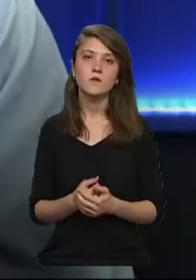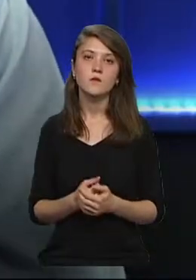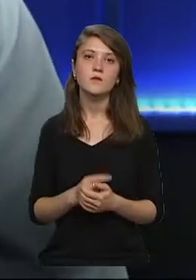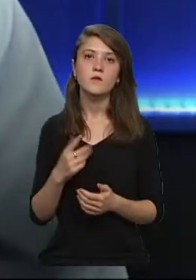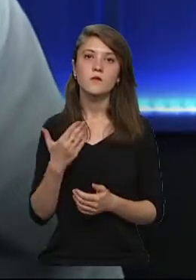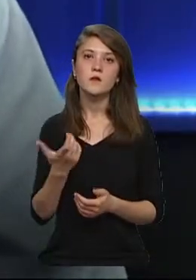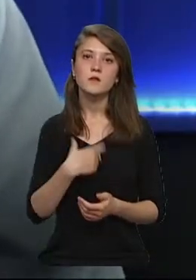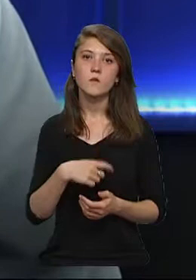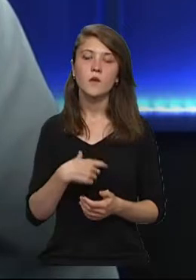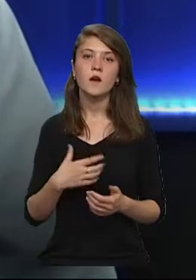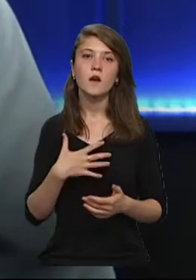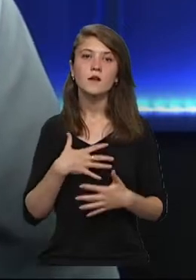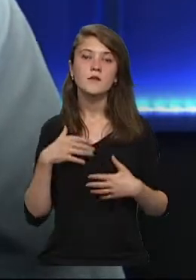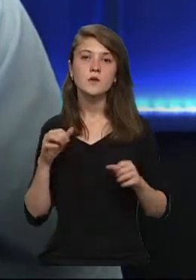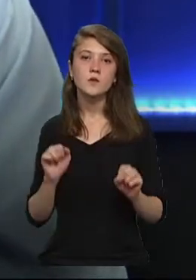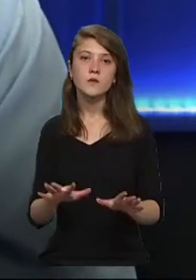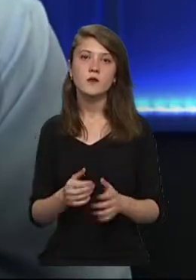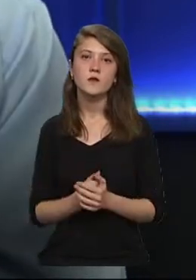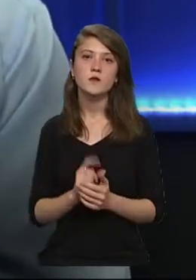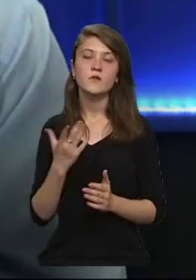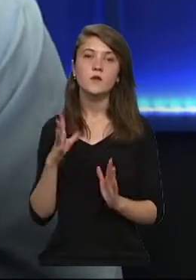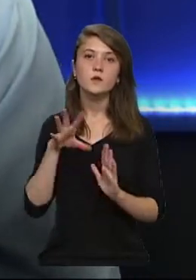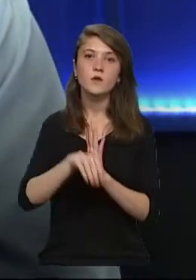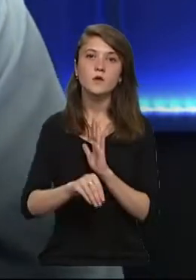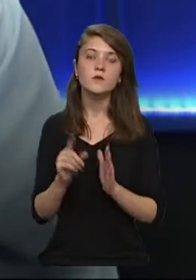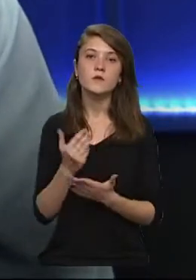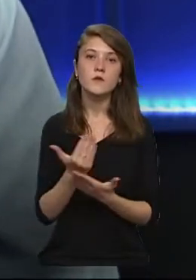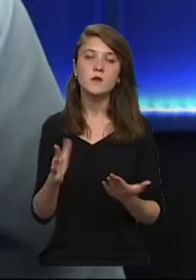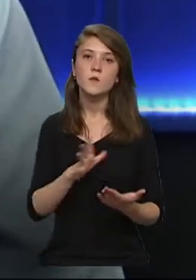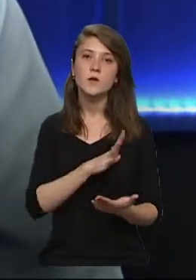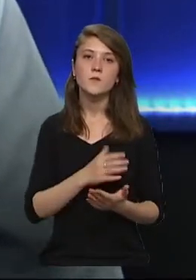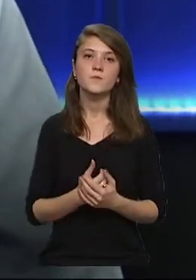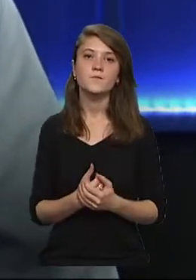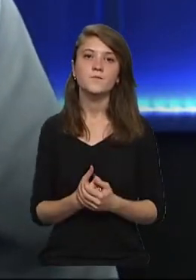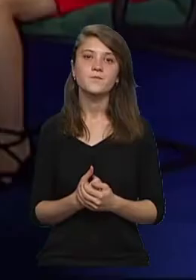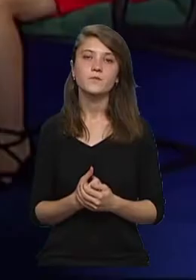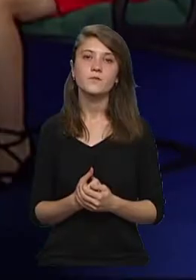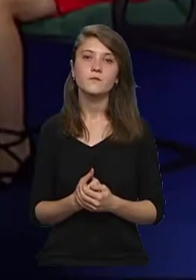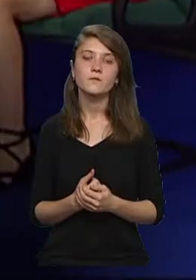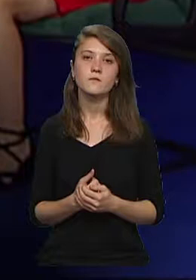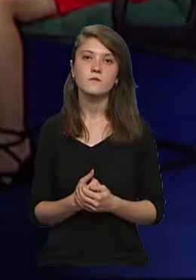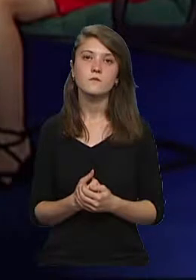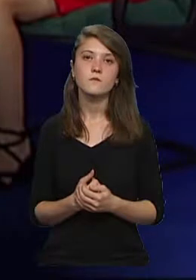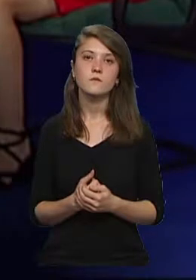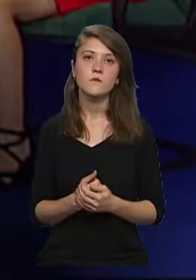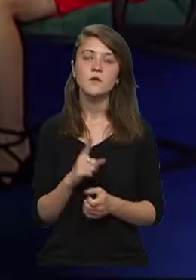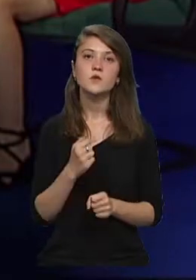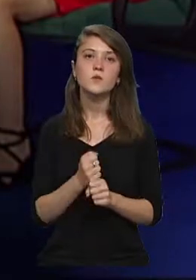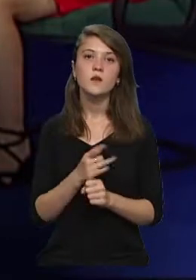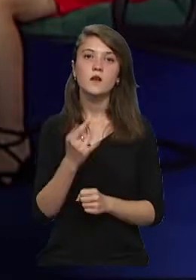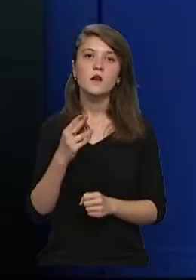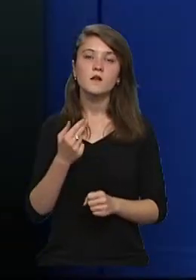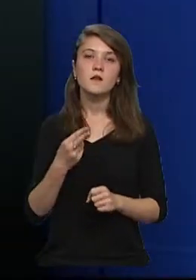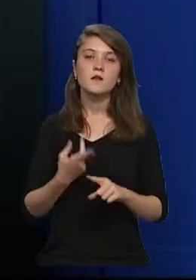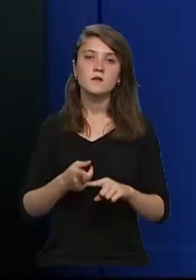щоб вони себе активізували, щоб вони долучилися і щоб вони були. Так, це перебороти активність. А що зробила Рада для цього?